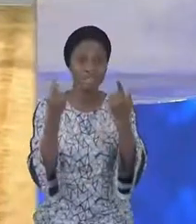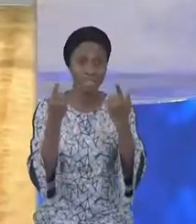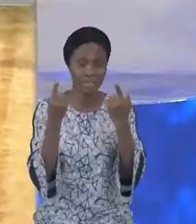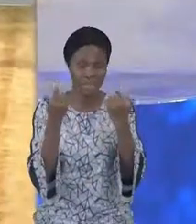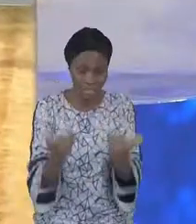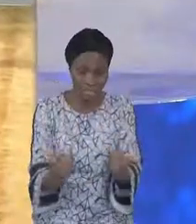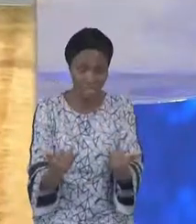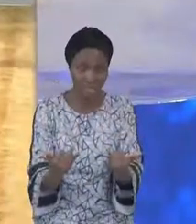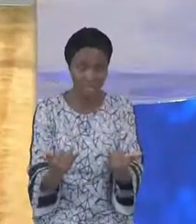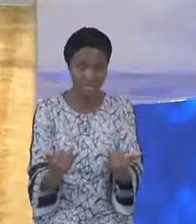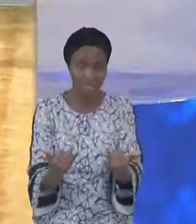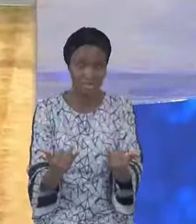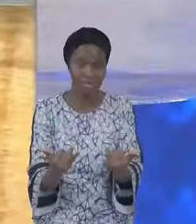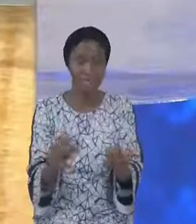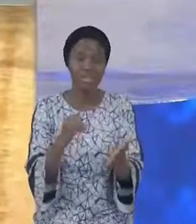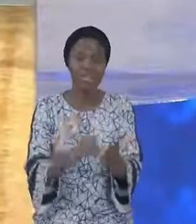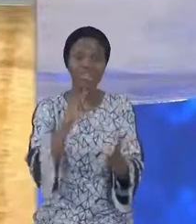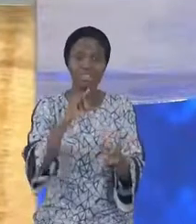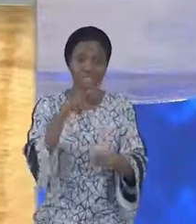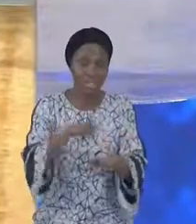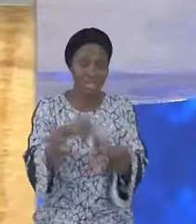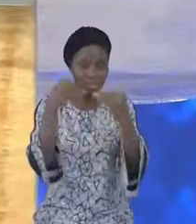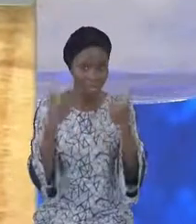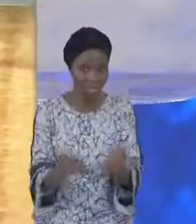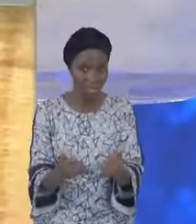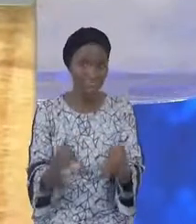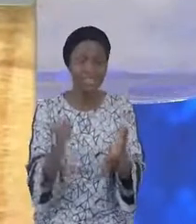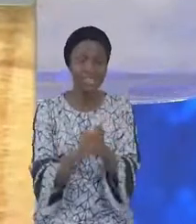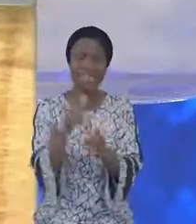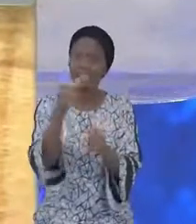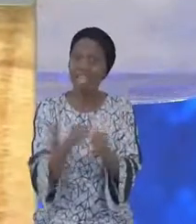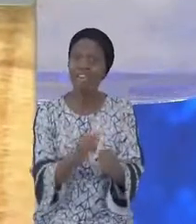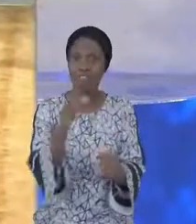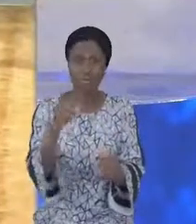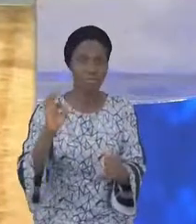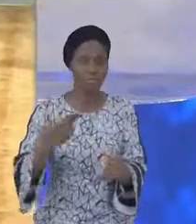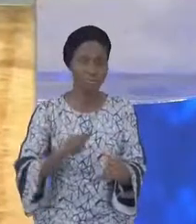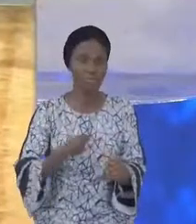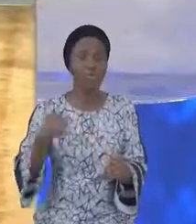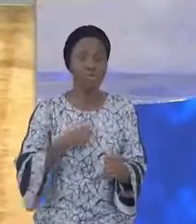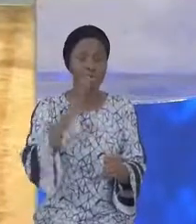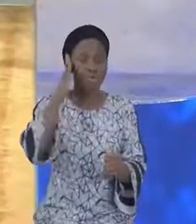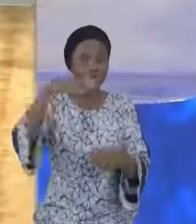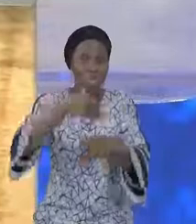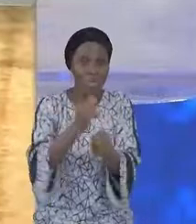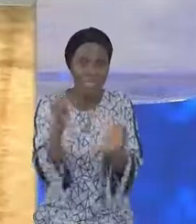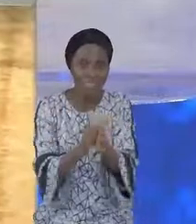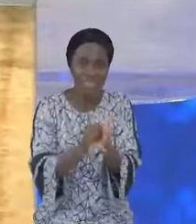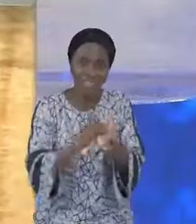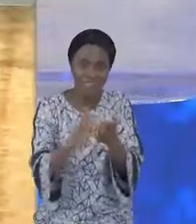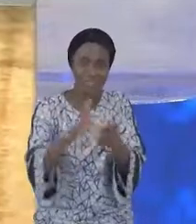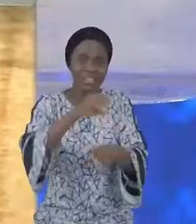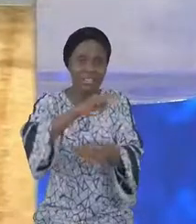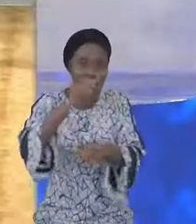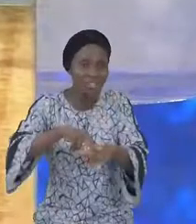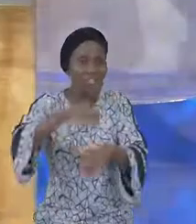que chacun, sans exception, nous allons activer cette nature divine à tout moment qu'on fait face